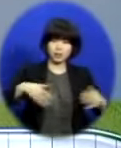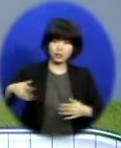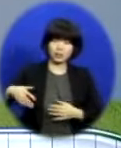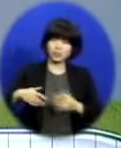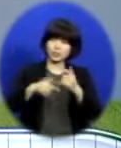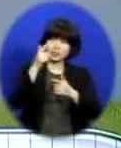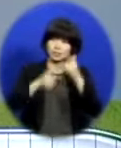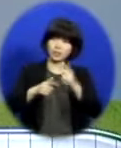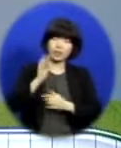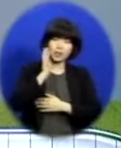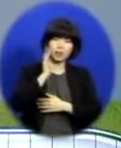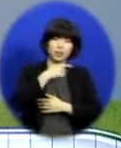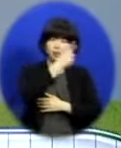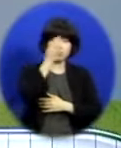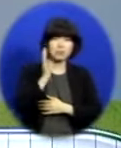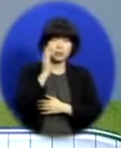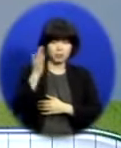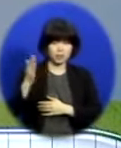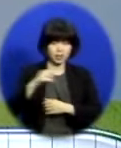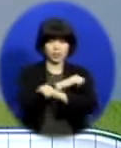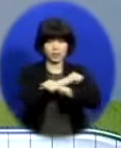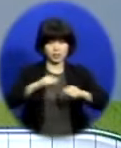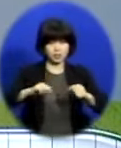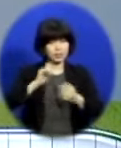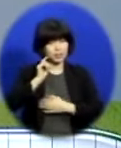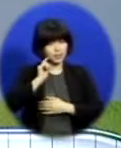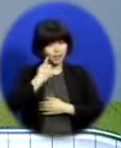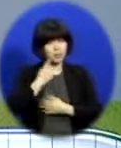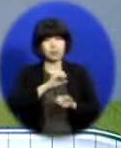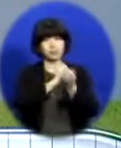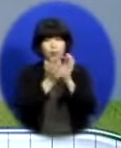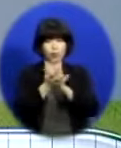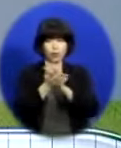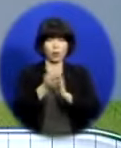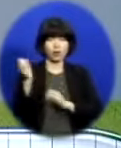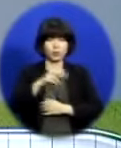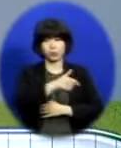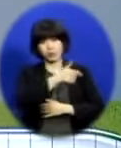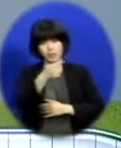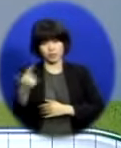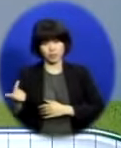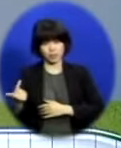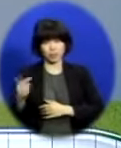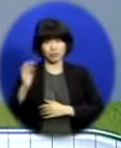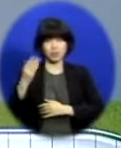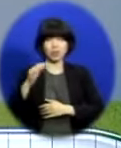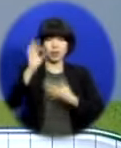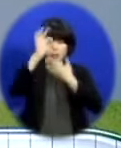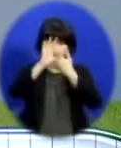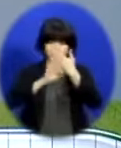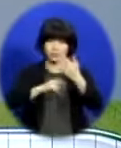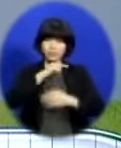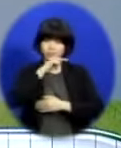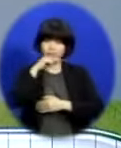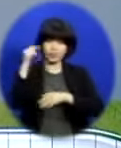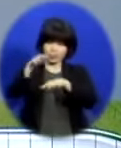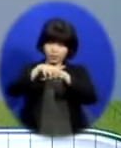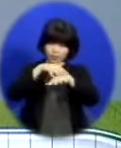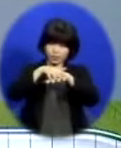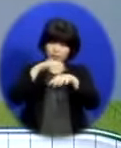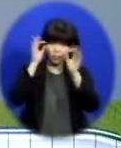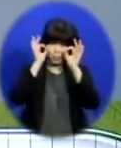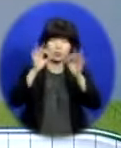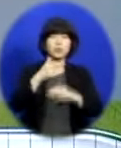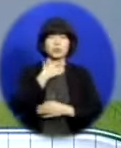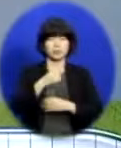나무 잎사귀들을들에 피어 있는 예쁜 꽃들과 그리고 저녁이 되면 석양이 빛나는 아름다운 노를 보고